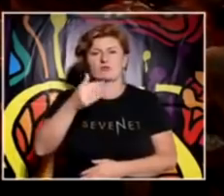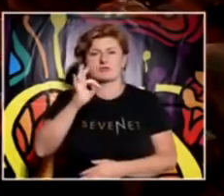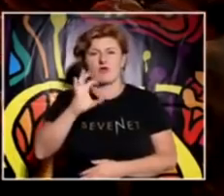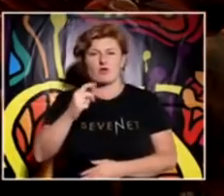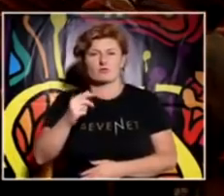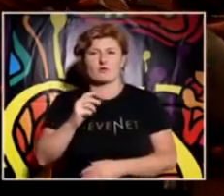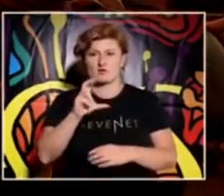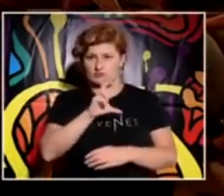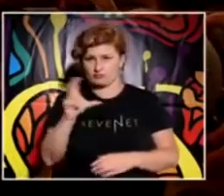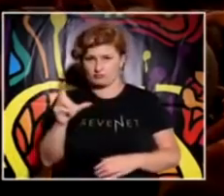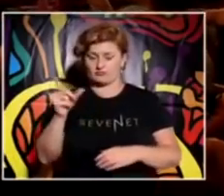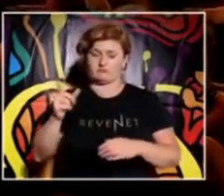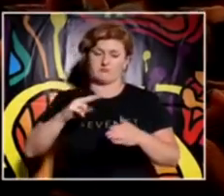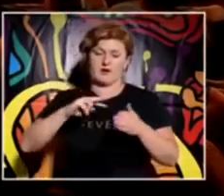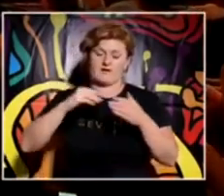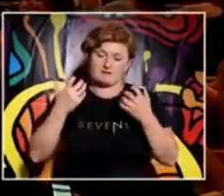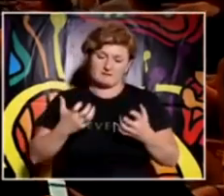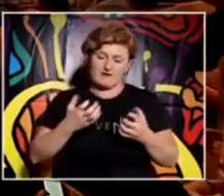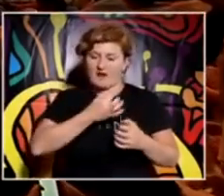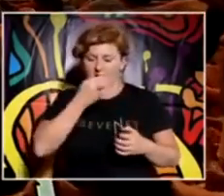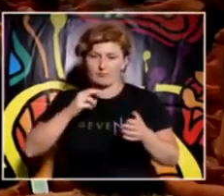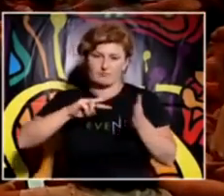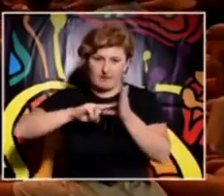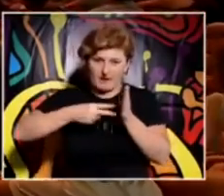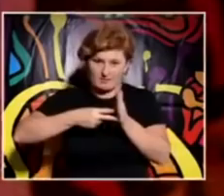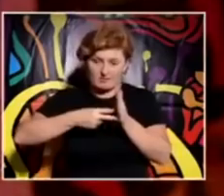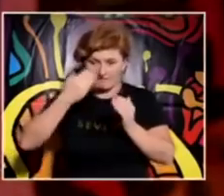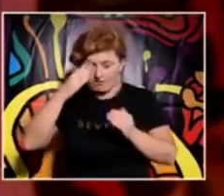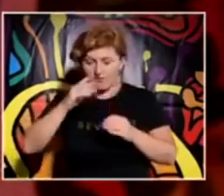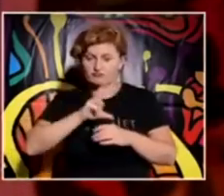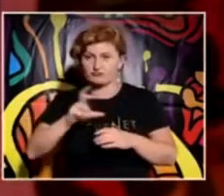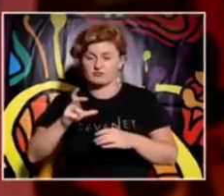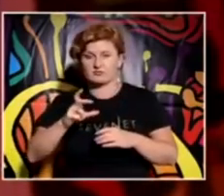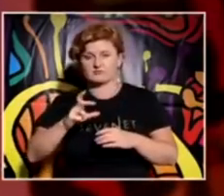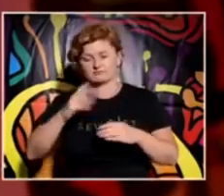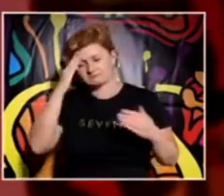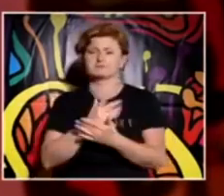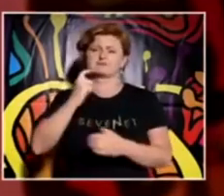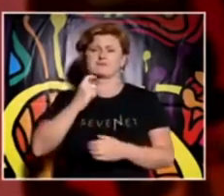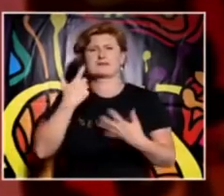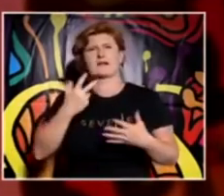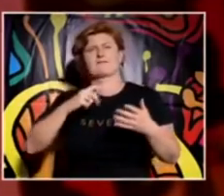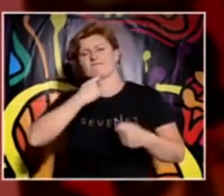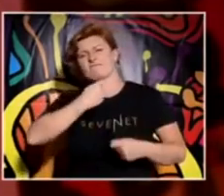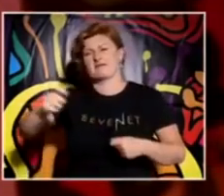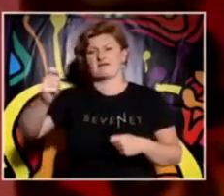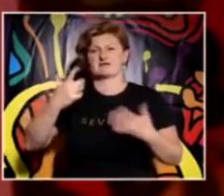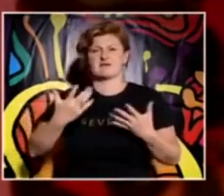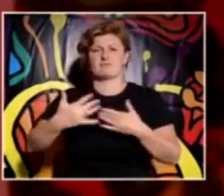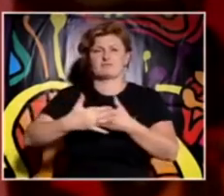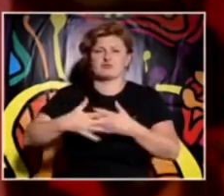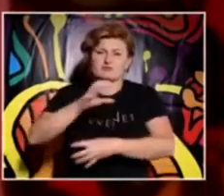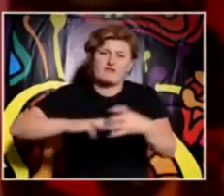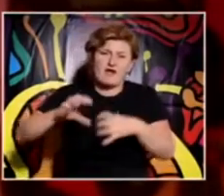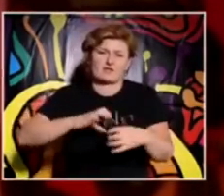zdecydować właściwie z godziny na godzinę albo z dnia na dzień, że ruszacie w świat i w ten sposób chcecie być bliżej ludzi, chcecie być bliżej świata, chcecie